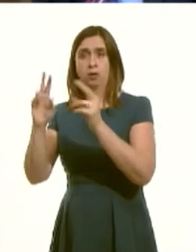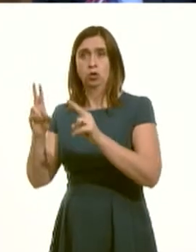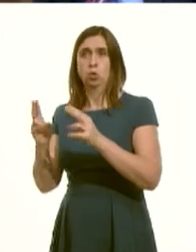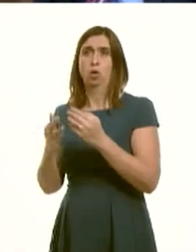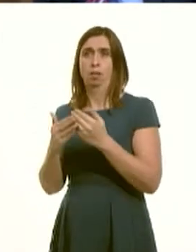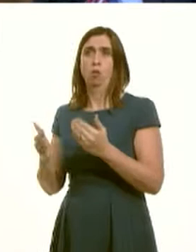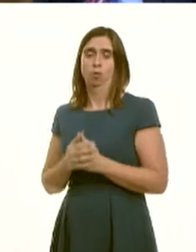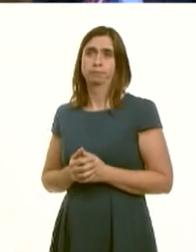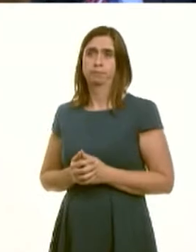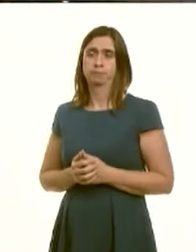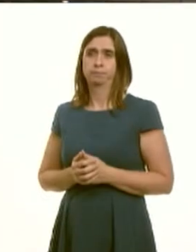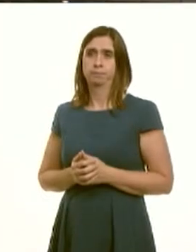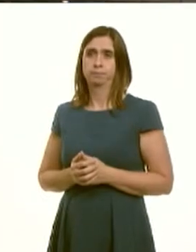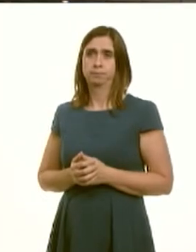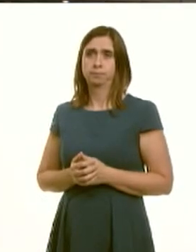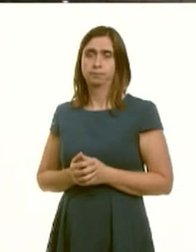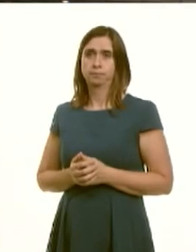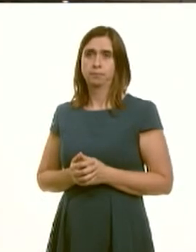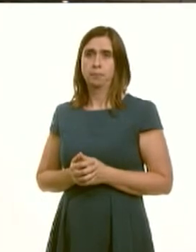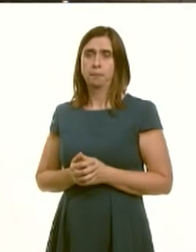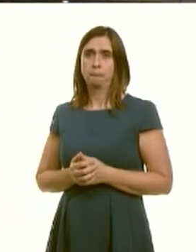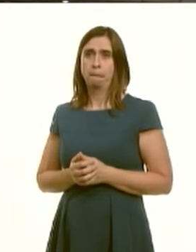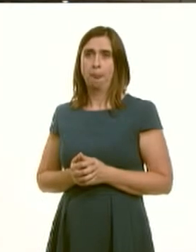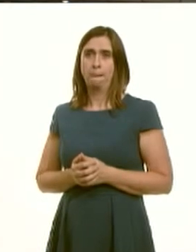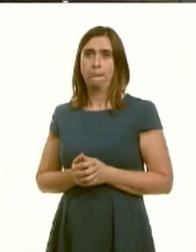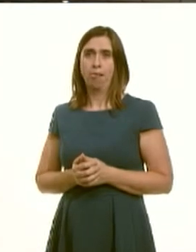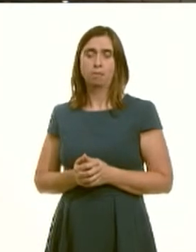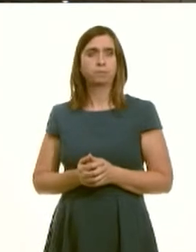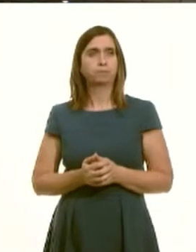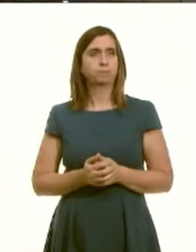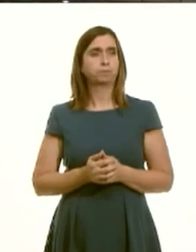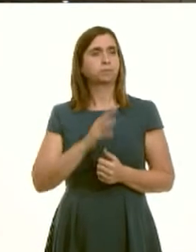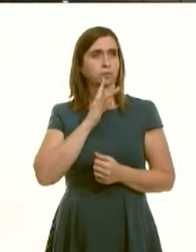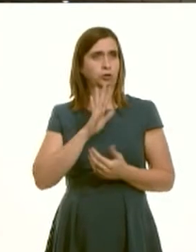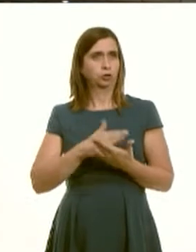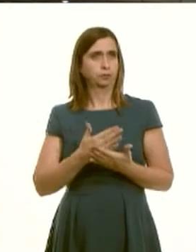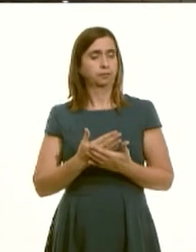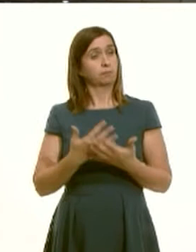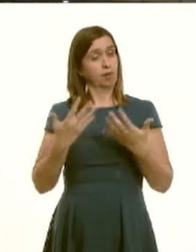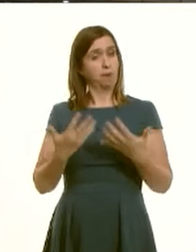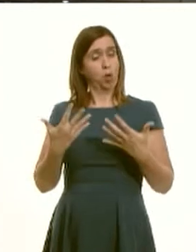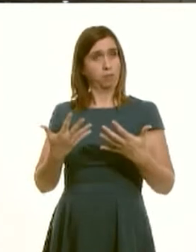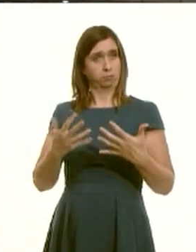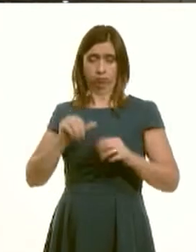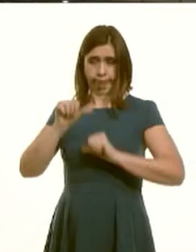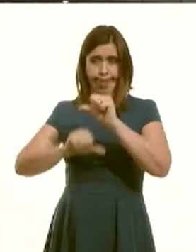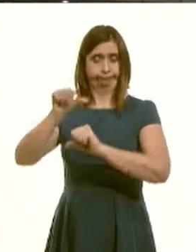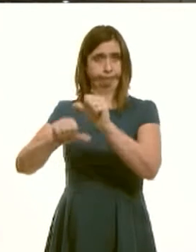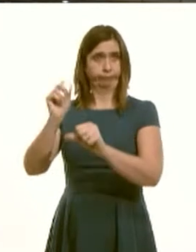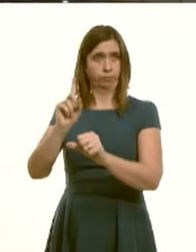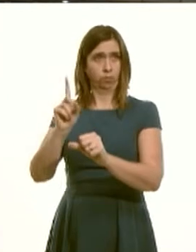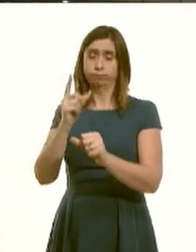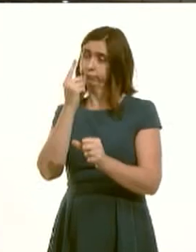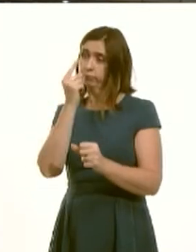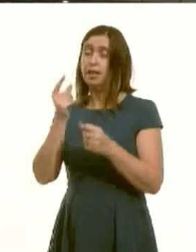Thomas. Prif Weinidog, mae'r system fel ag yma hi yn cynnig hyblygrwydd I brif athrawon